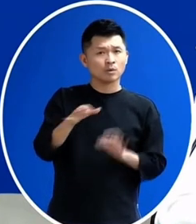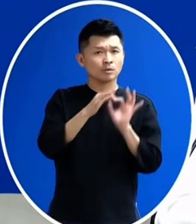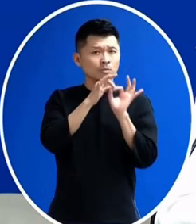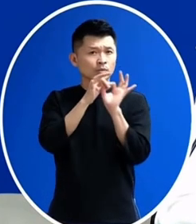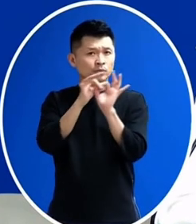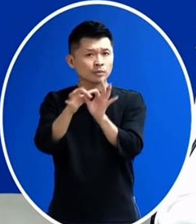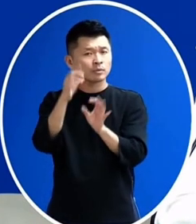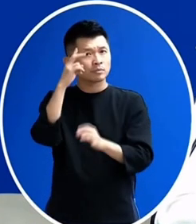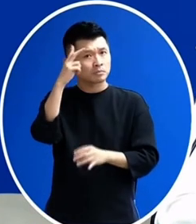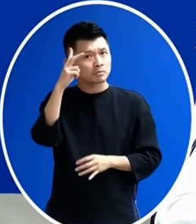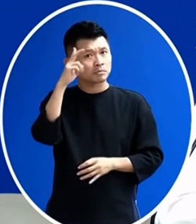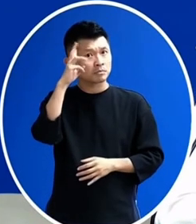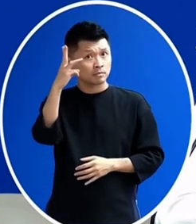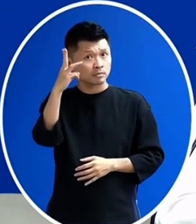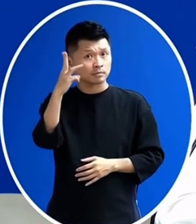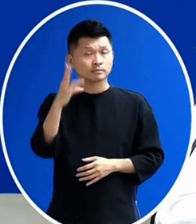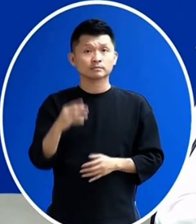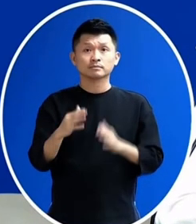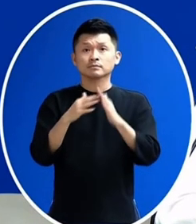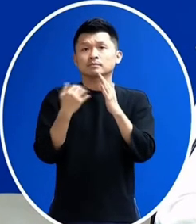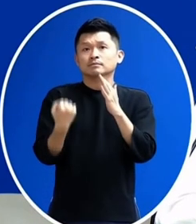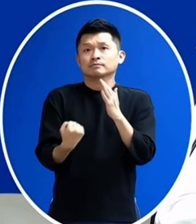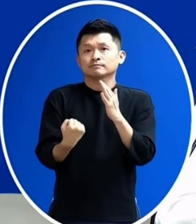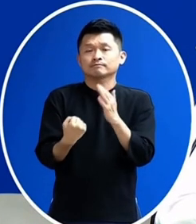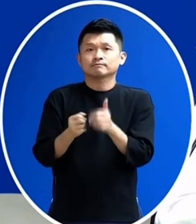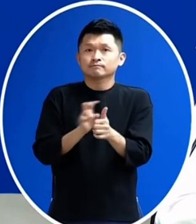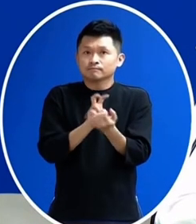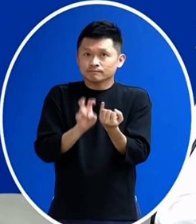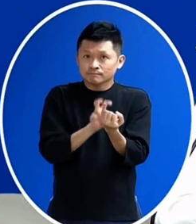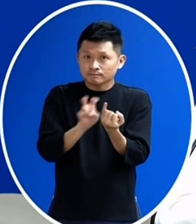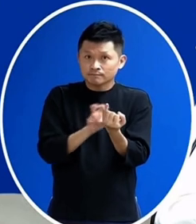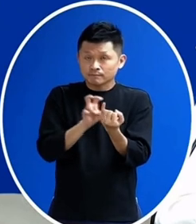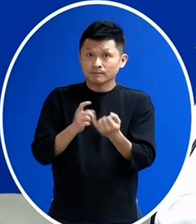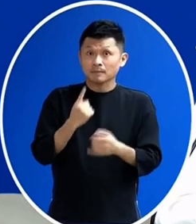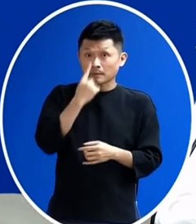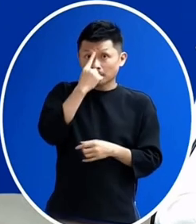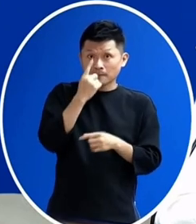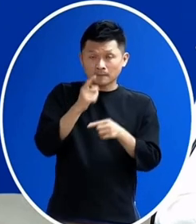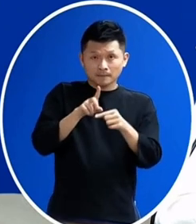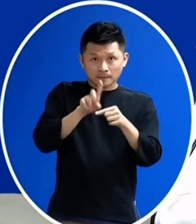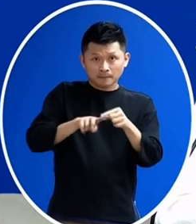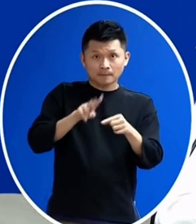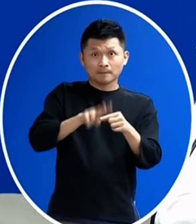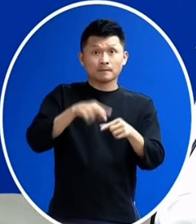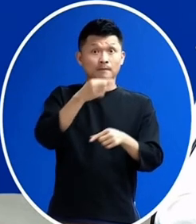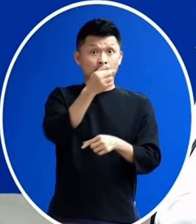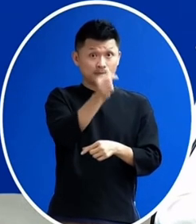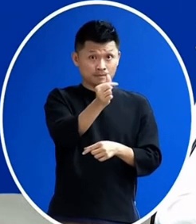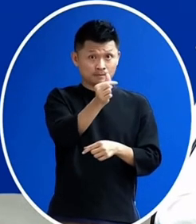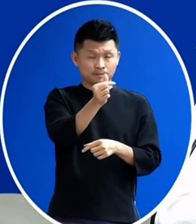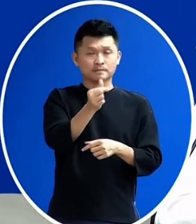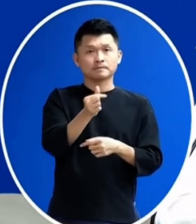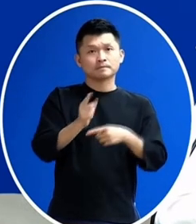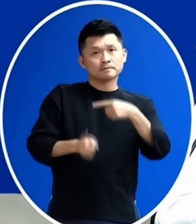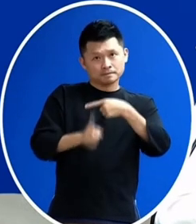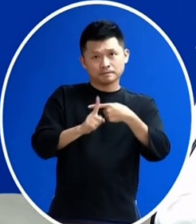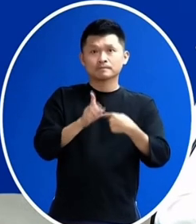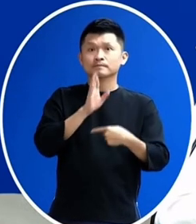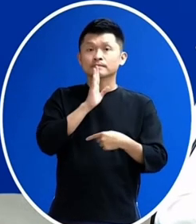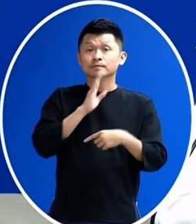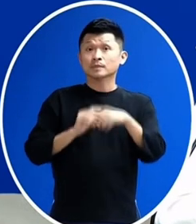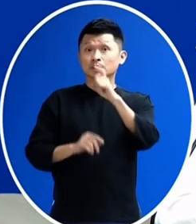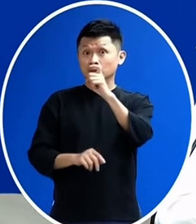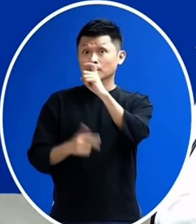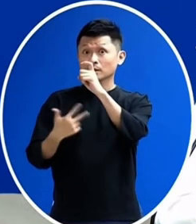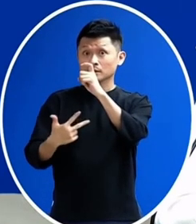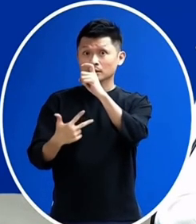概2-3天，那在家居家照护，他有经过快筛阳性诊所这边确诊，不过10月7号当